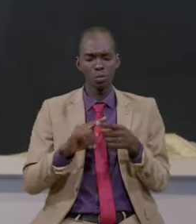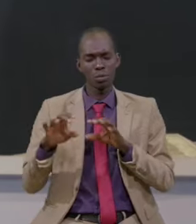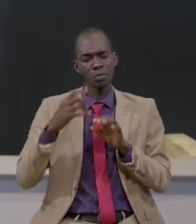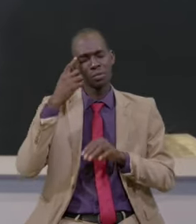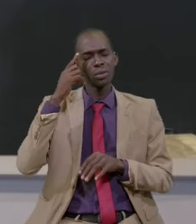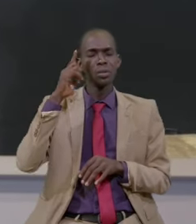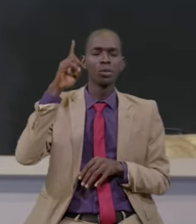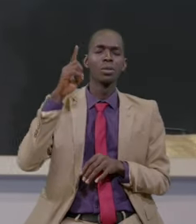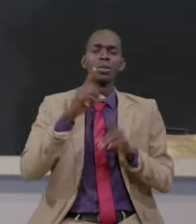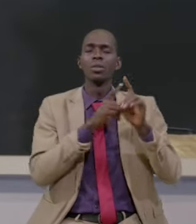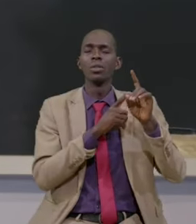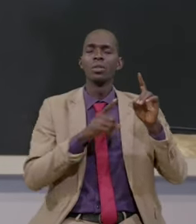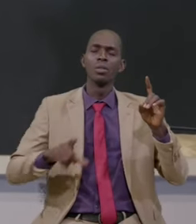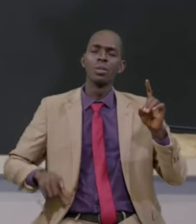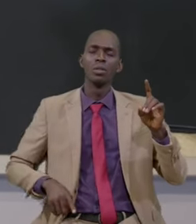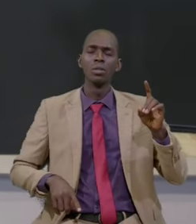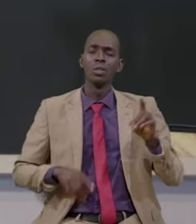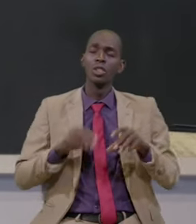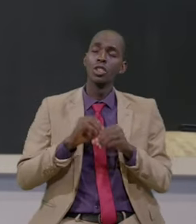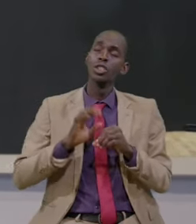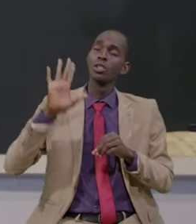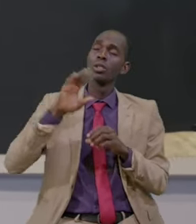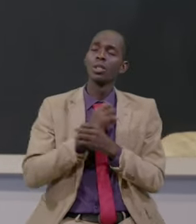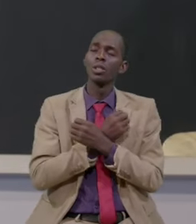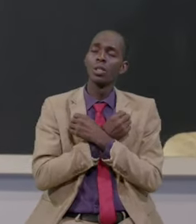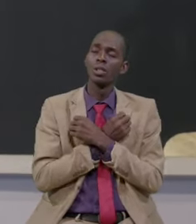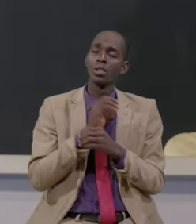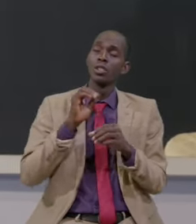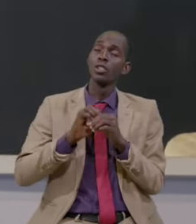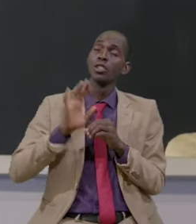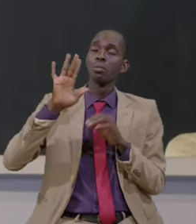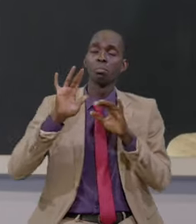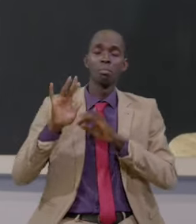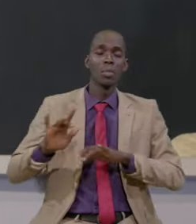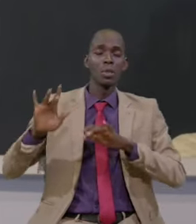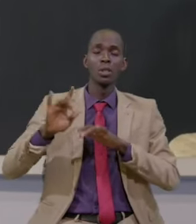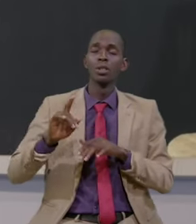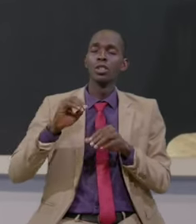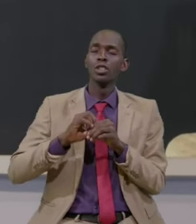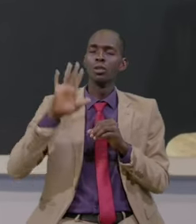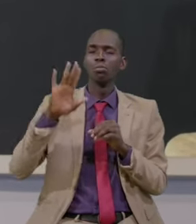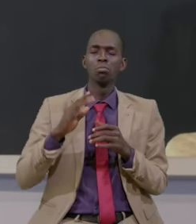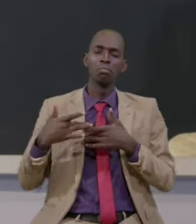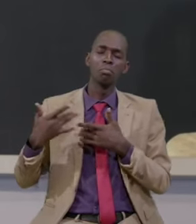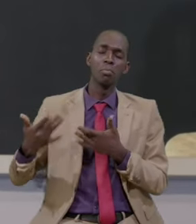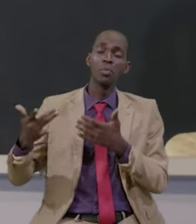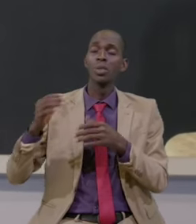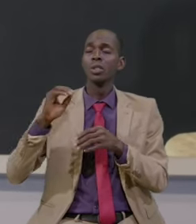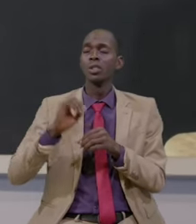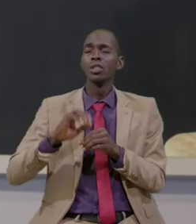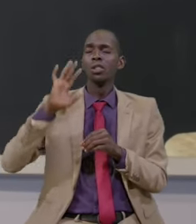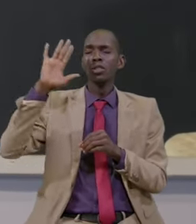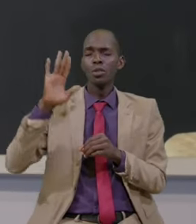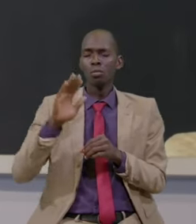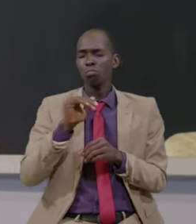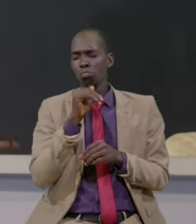Seigneur, dans ton amour, dans ta miséricorde, dans ta compassion, dans ton